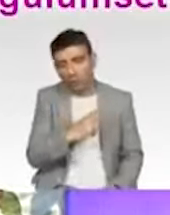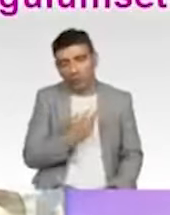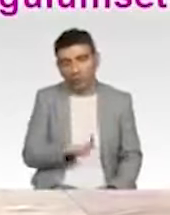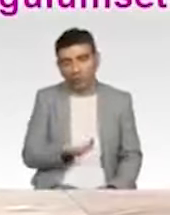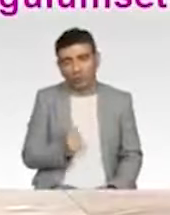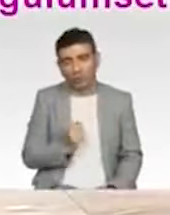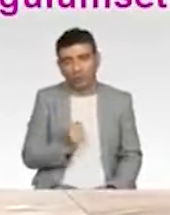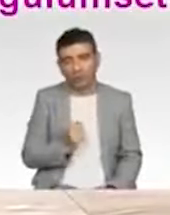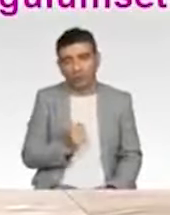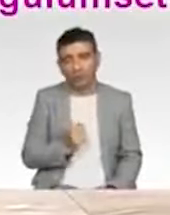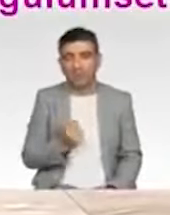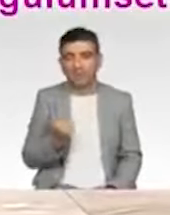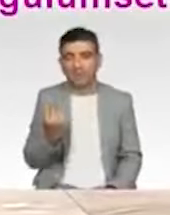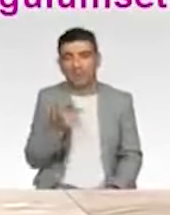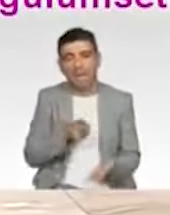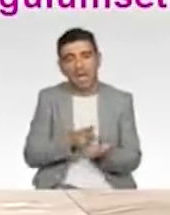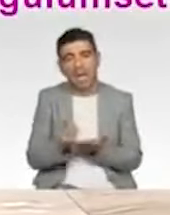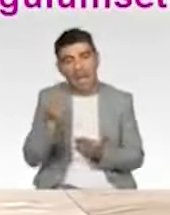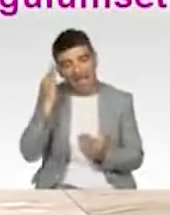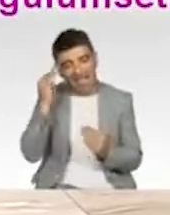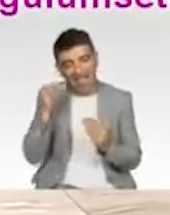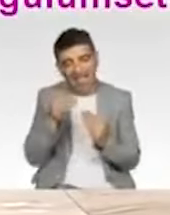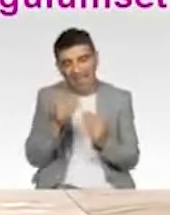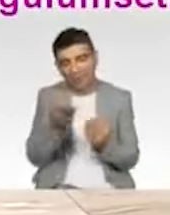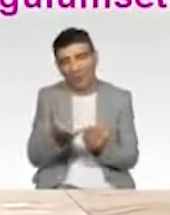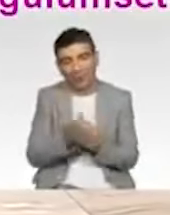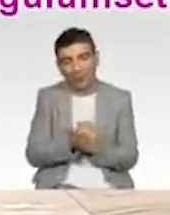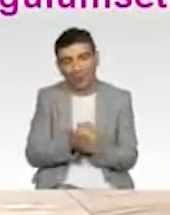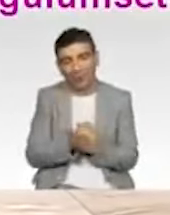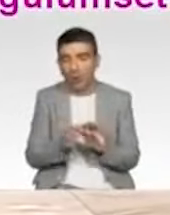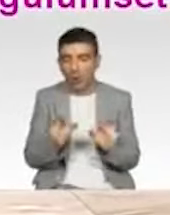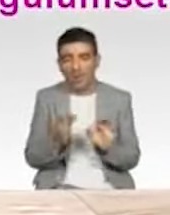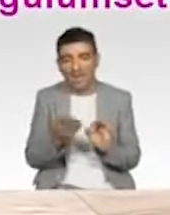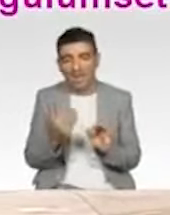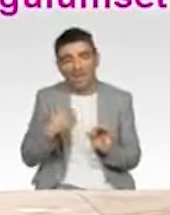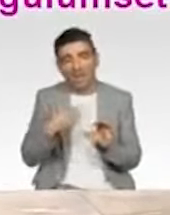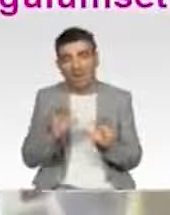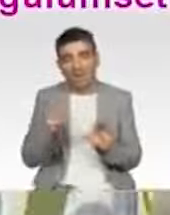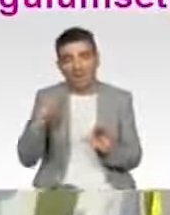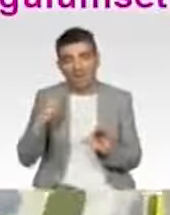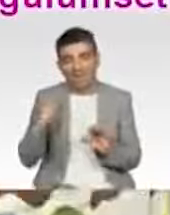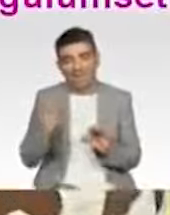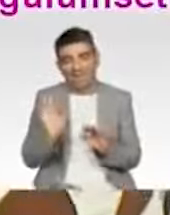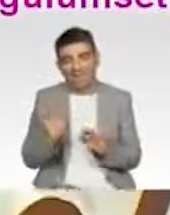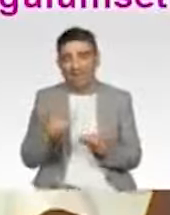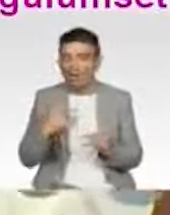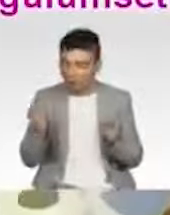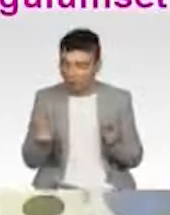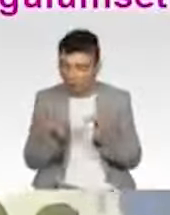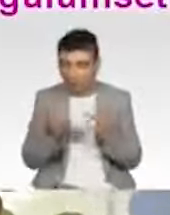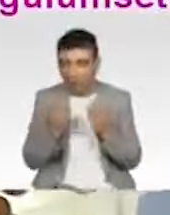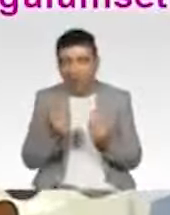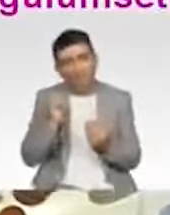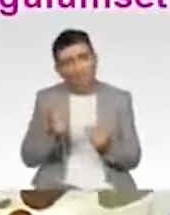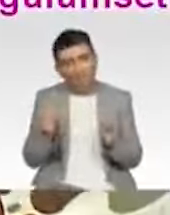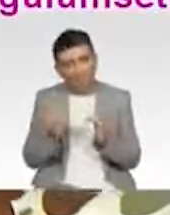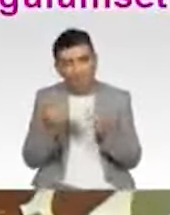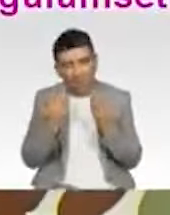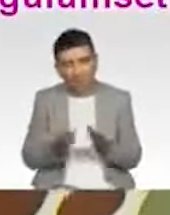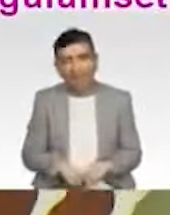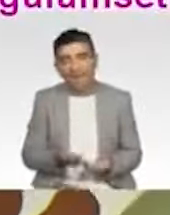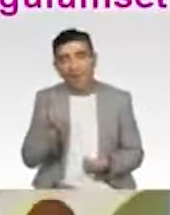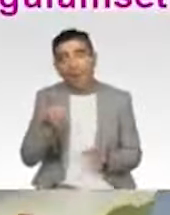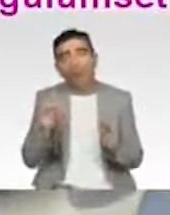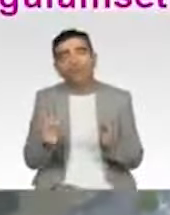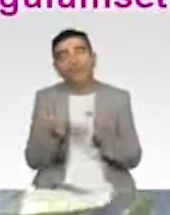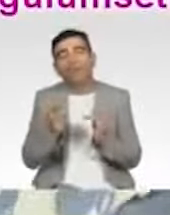ama bir şekilde anlaşamıyoruz. Aynen, biz öyleyiz. Yani tartışıp. Yani hep tartışıyoruz ama o